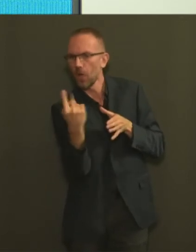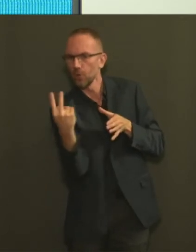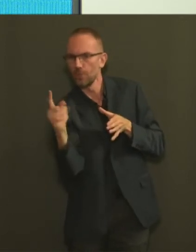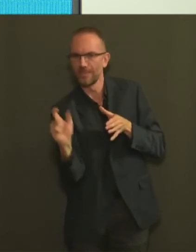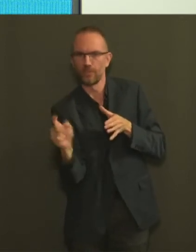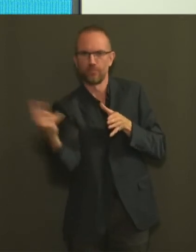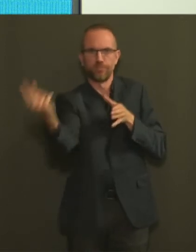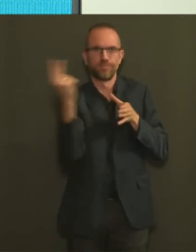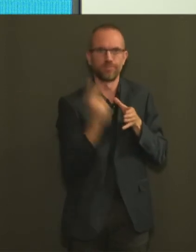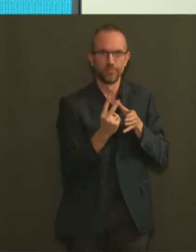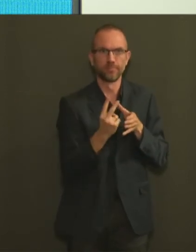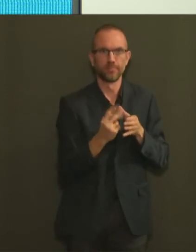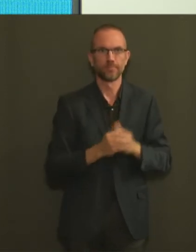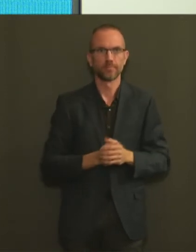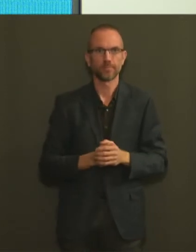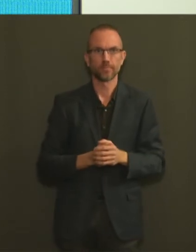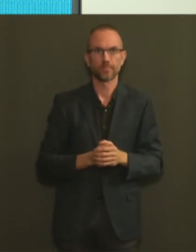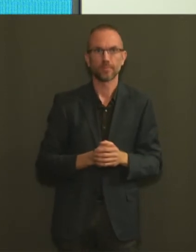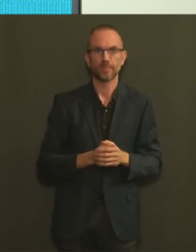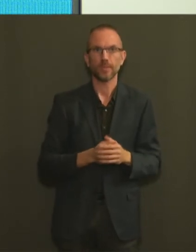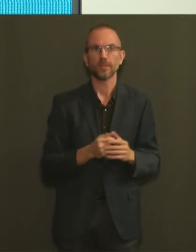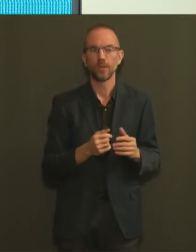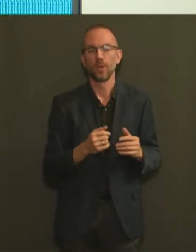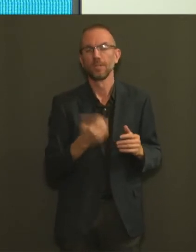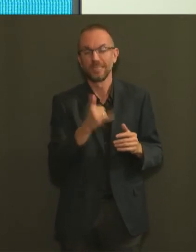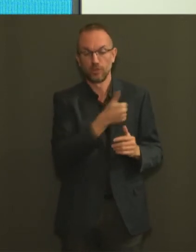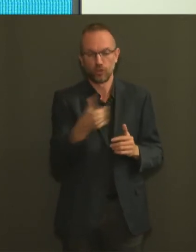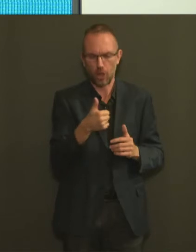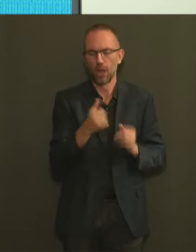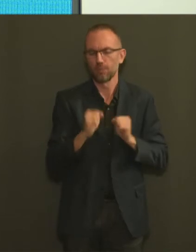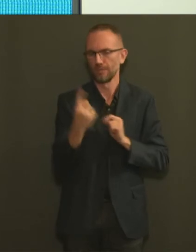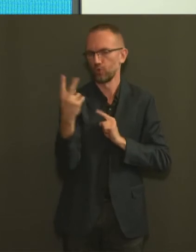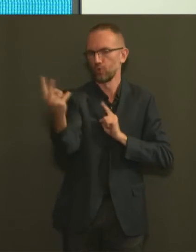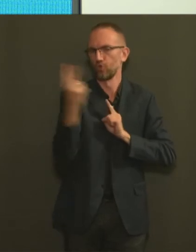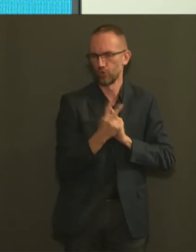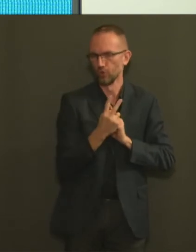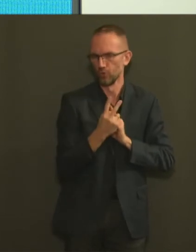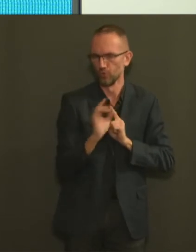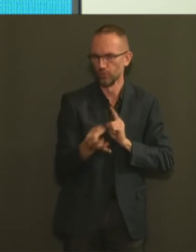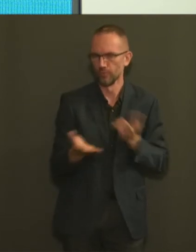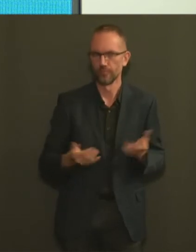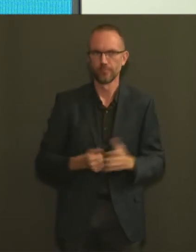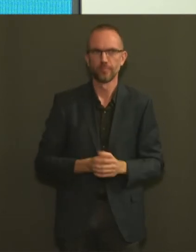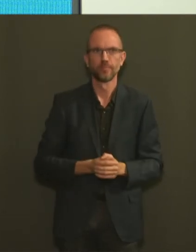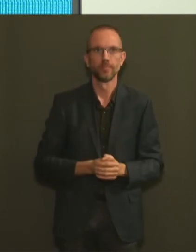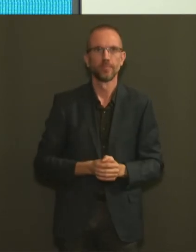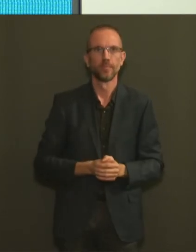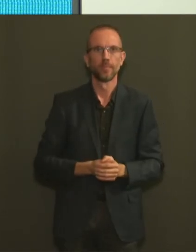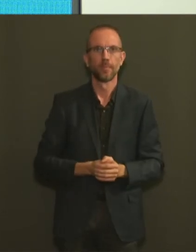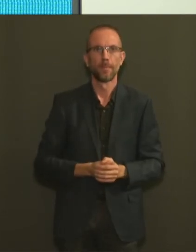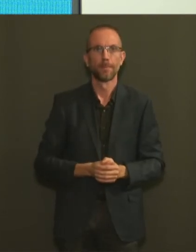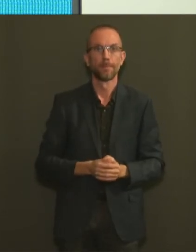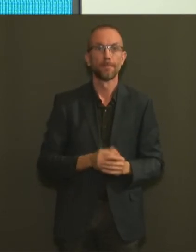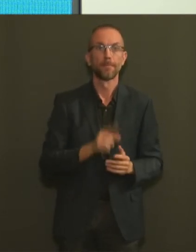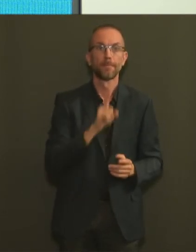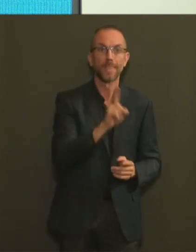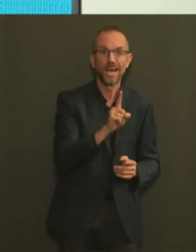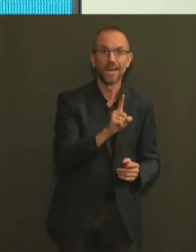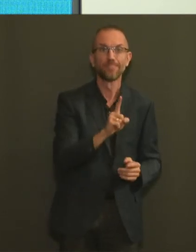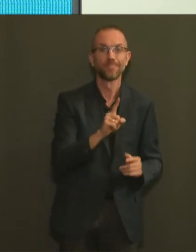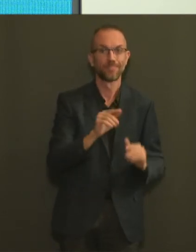isolée au maximum par contre en sens inverse nous avons tous entendu ou vu dans la presse